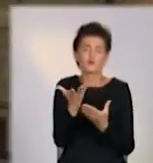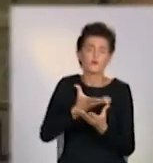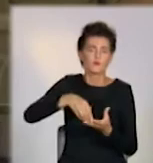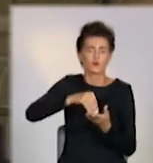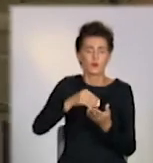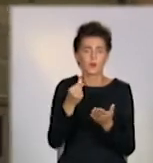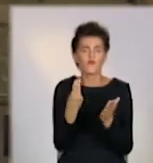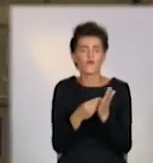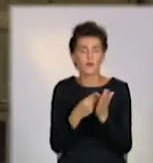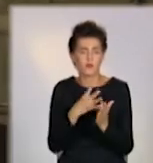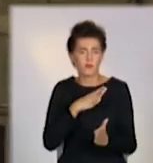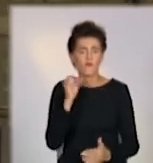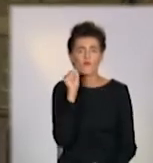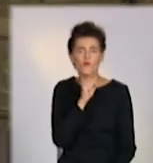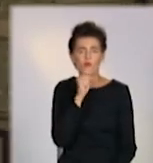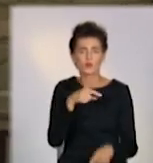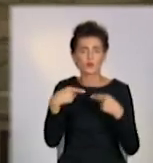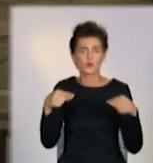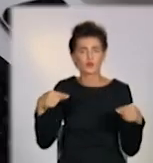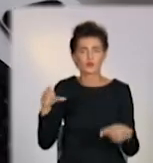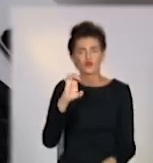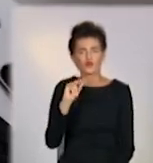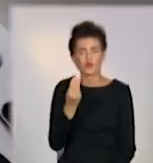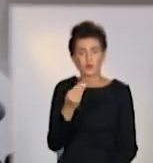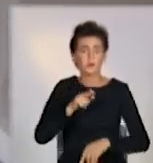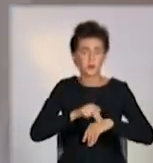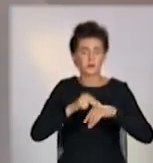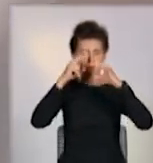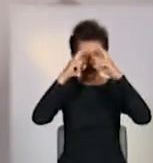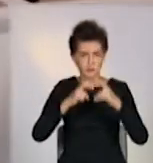було викрадено з чужих рахунків, поліція ще з'ясовує.